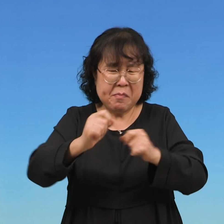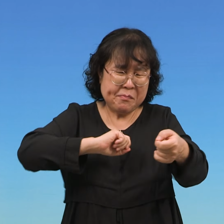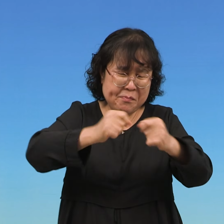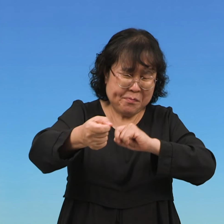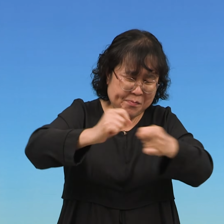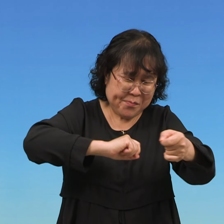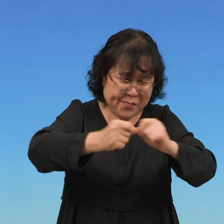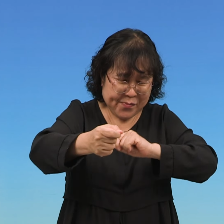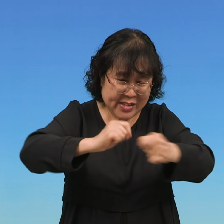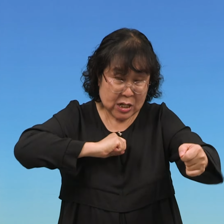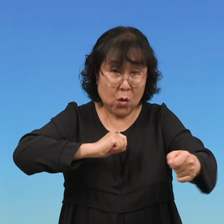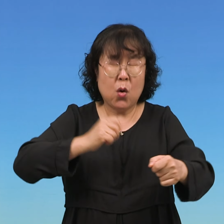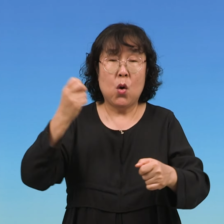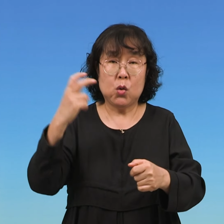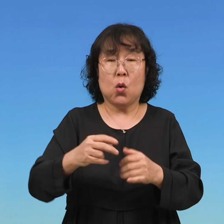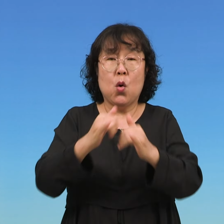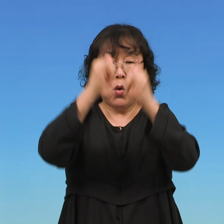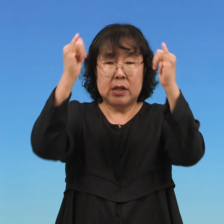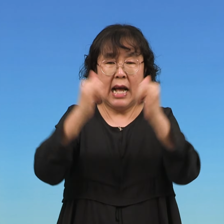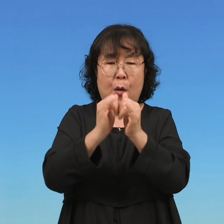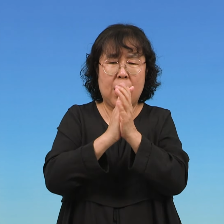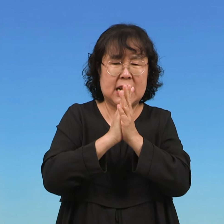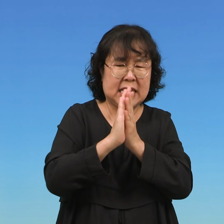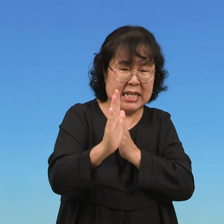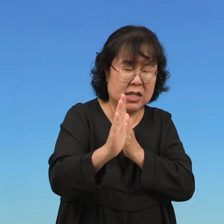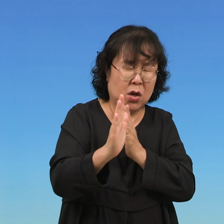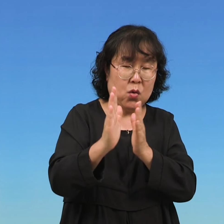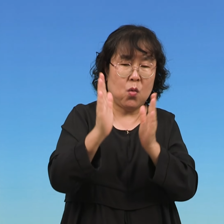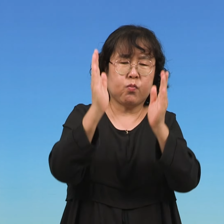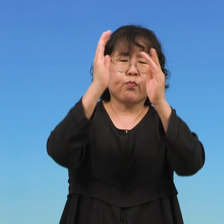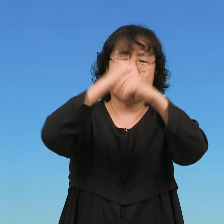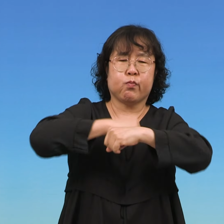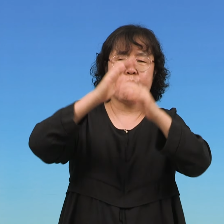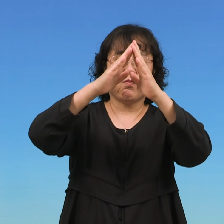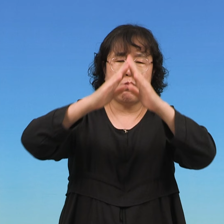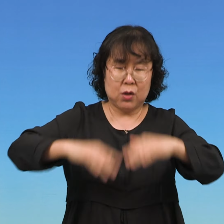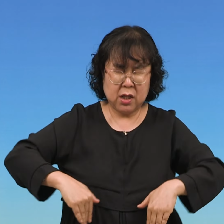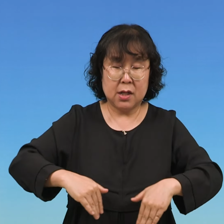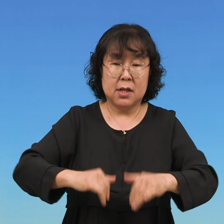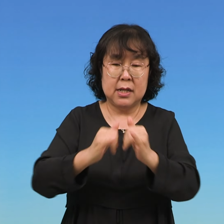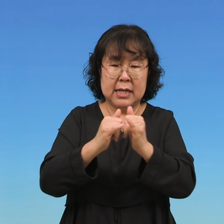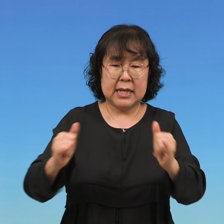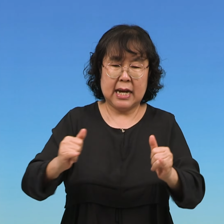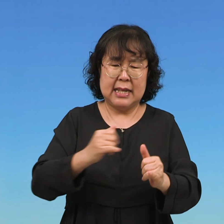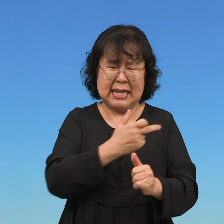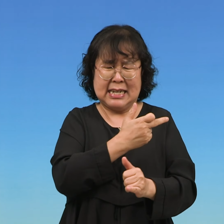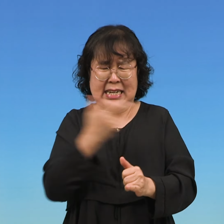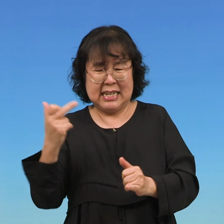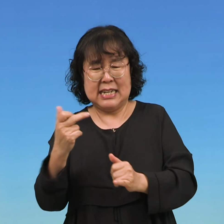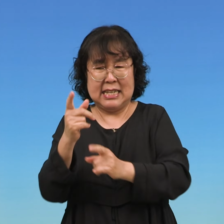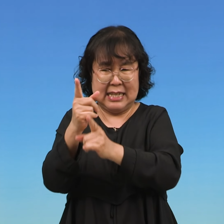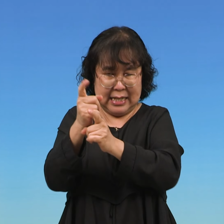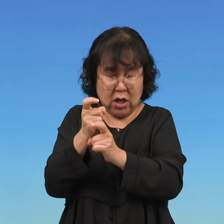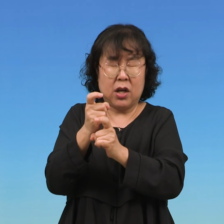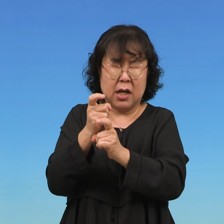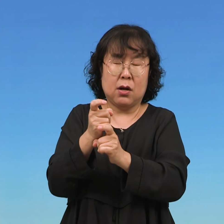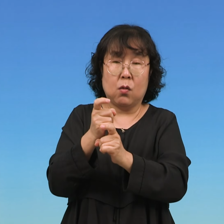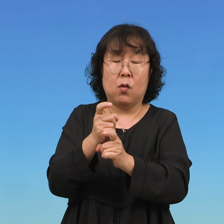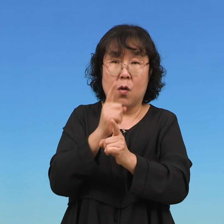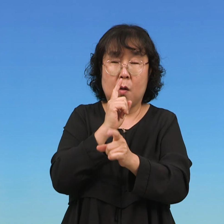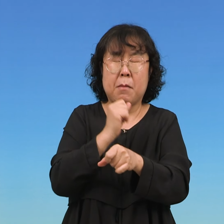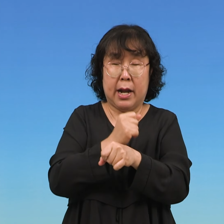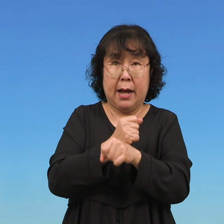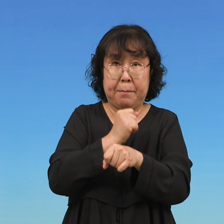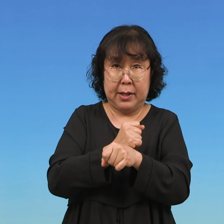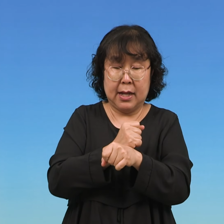사회질서도 무너뜨리는 인간 최대의 적이다 그래서 성경 디모데전서 6장 10절 말씀은